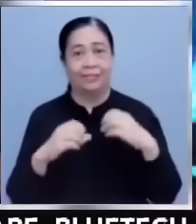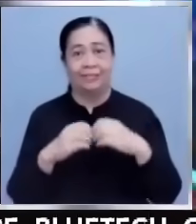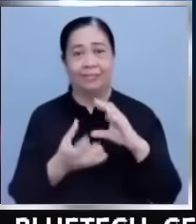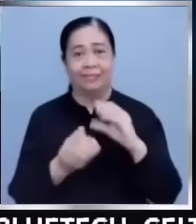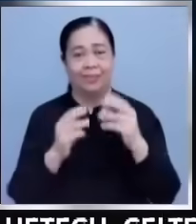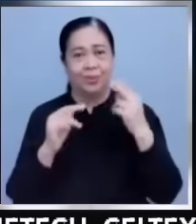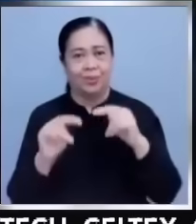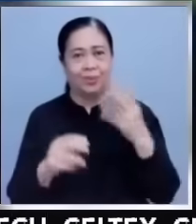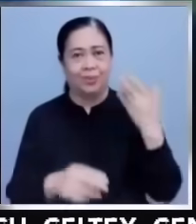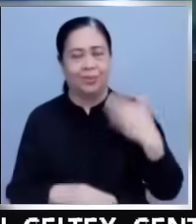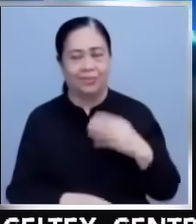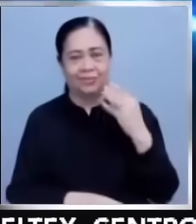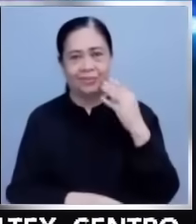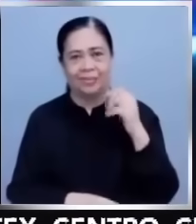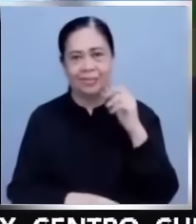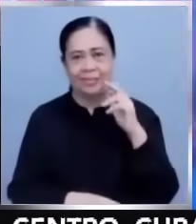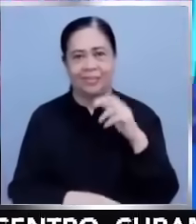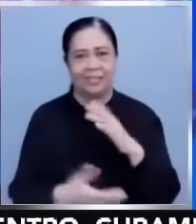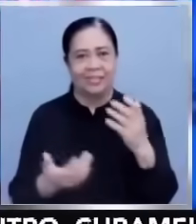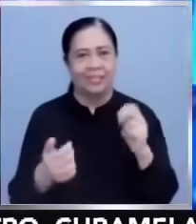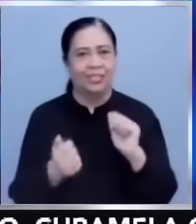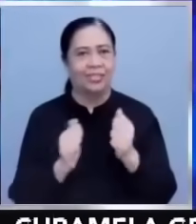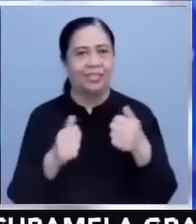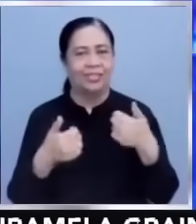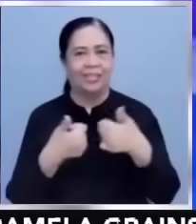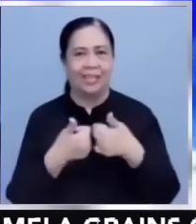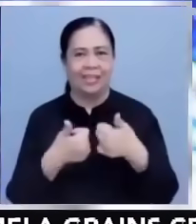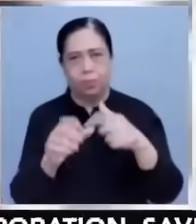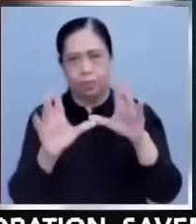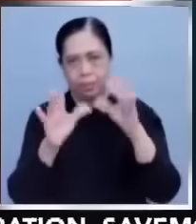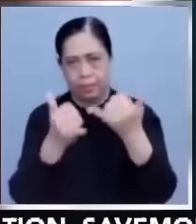si Martin Javier, changing the game!